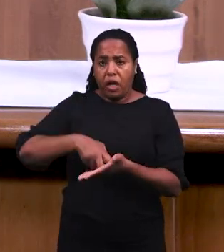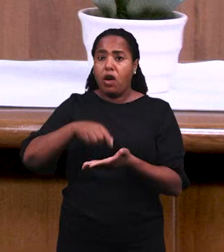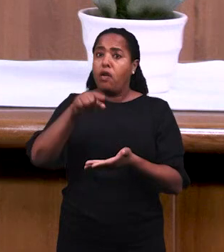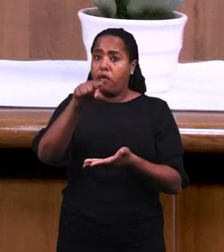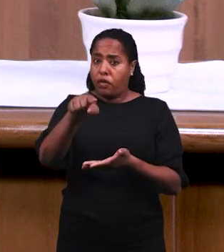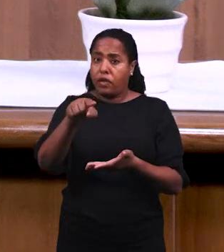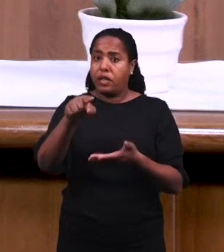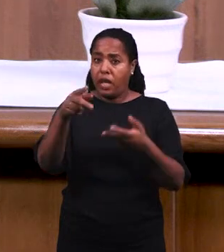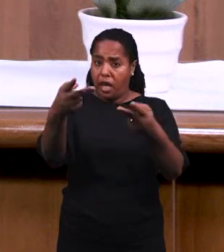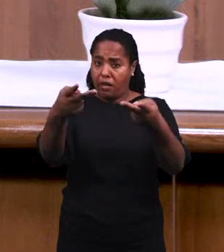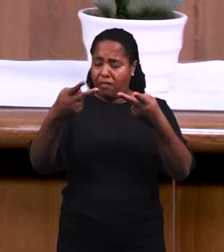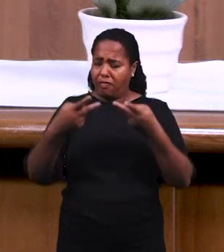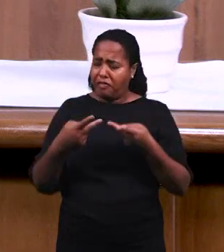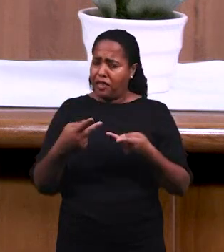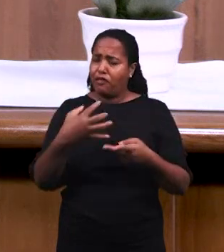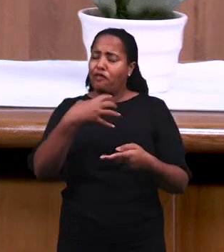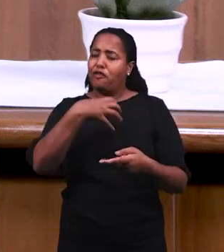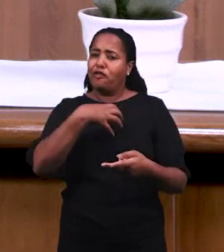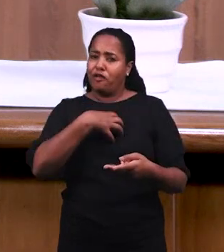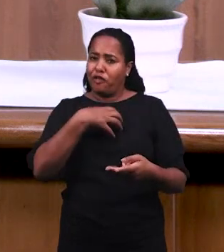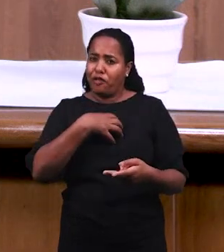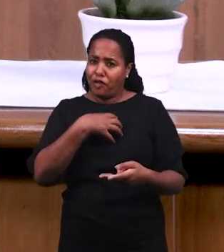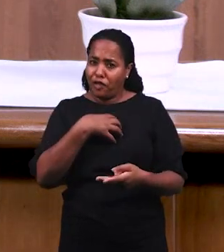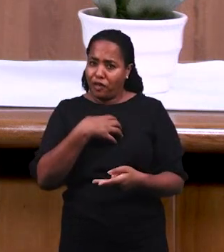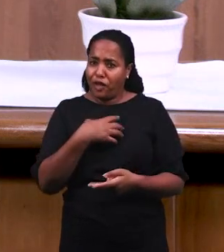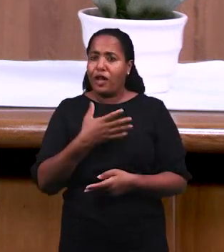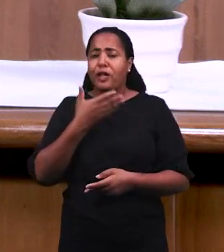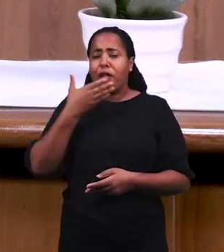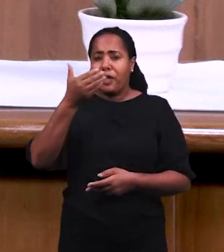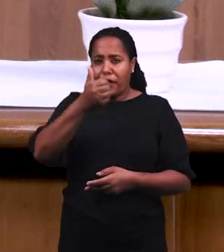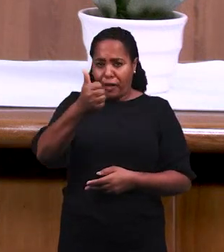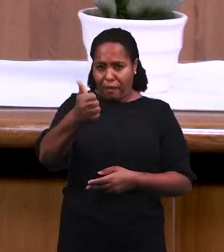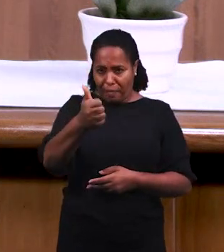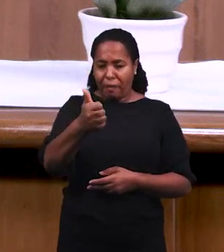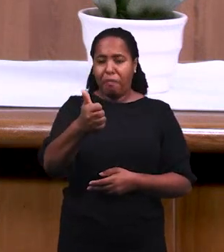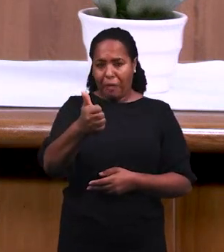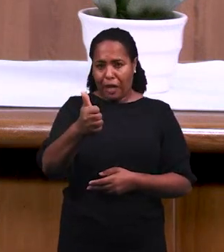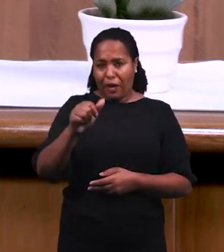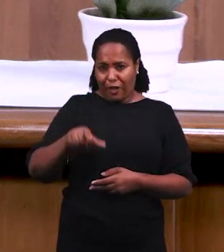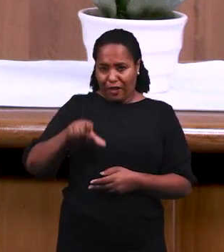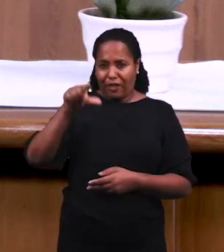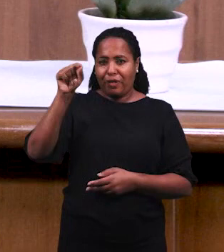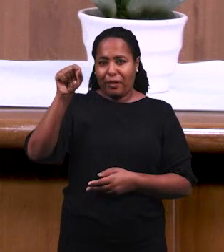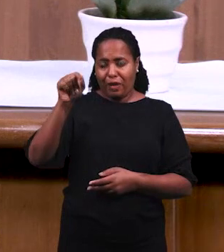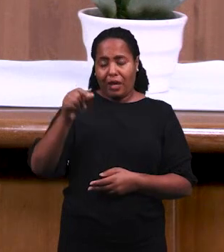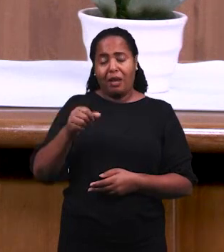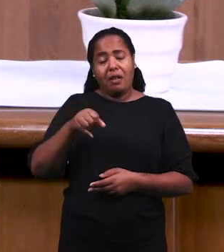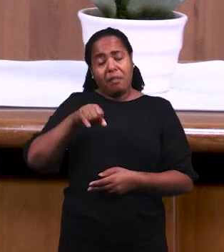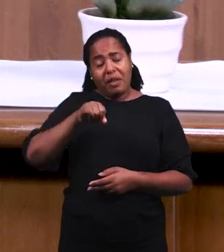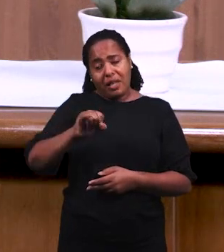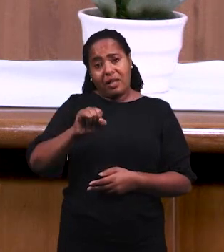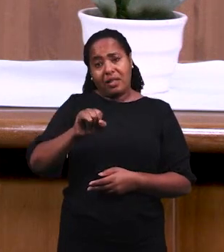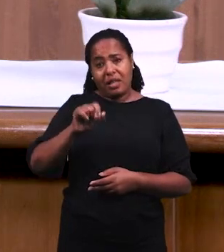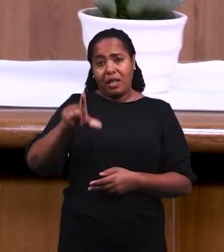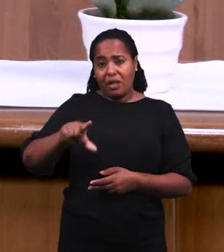церковью, а вы чувствуете себя свободно, как вам удобно. Если желаете,